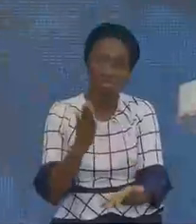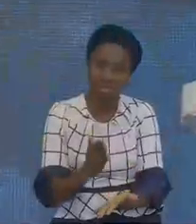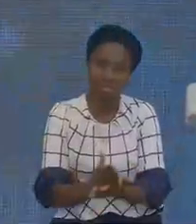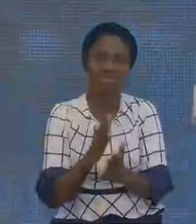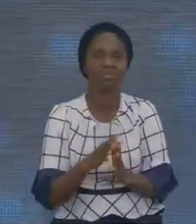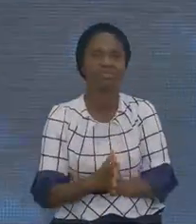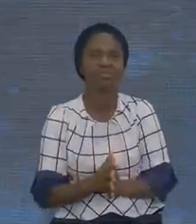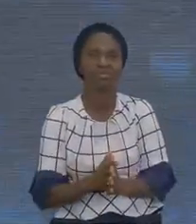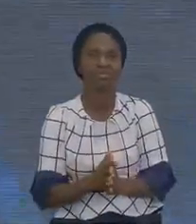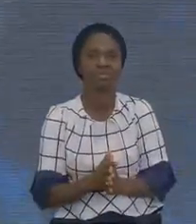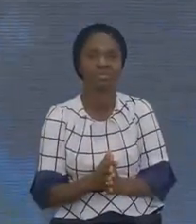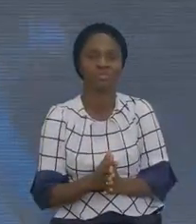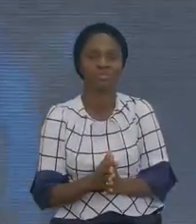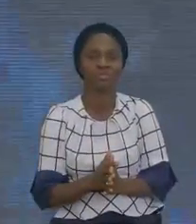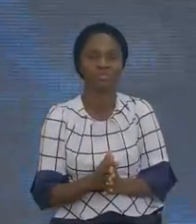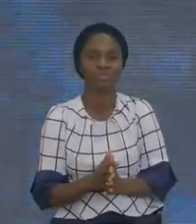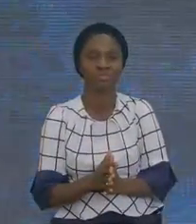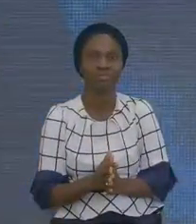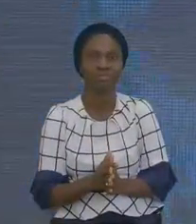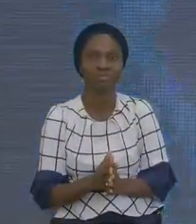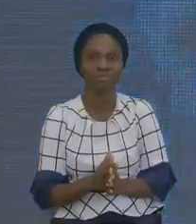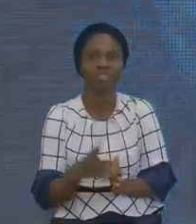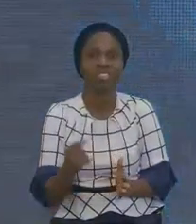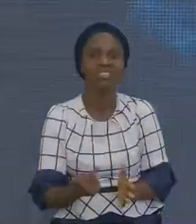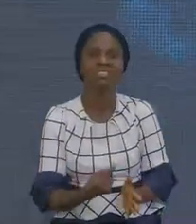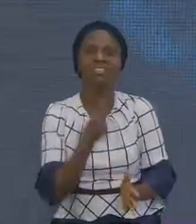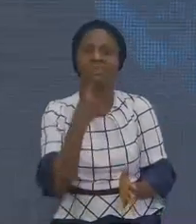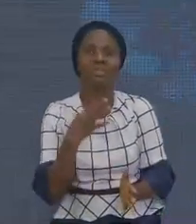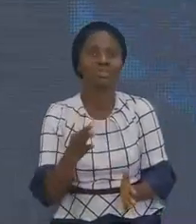Les déceptions du passé sont assez.